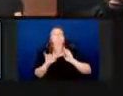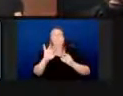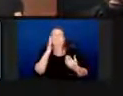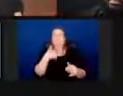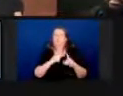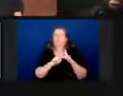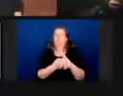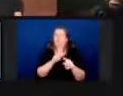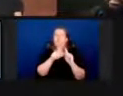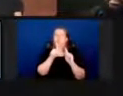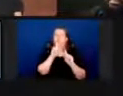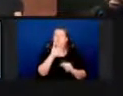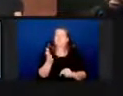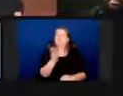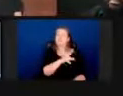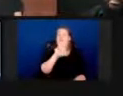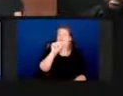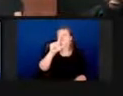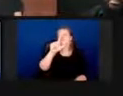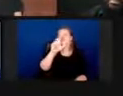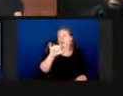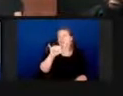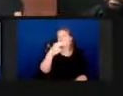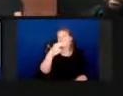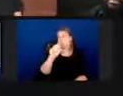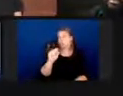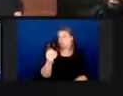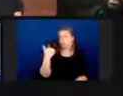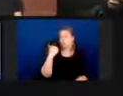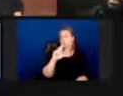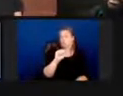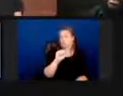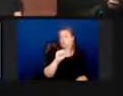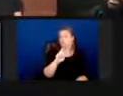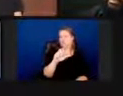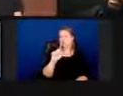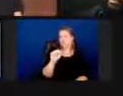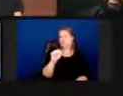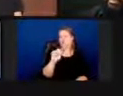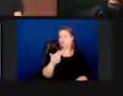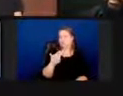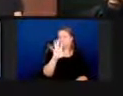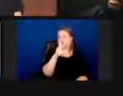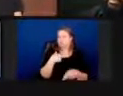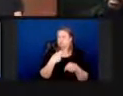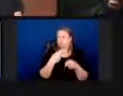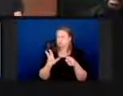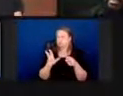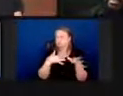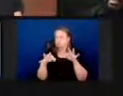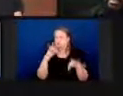wanapata mafunzo ambayo yanaweza kuwasaidia kupata kazi baada ya kukamilisha shule masomo yao.